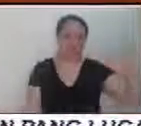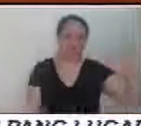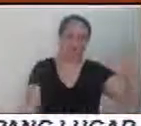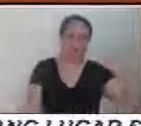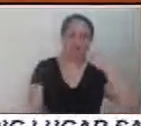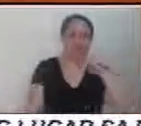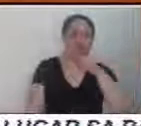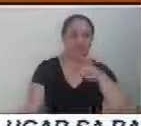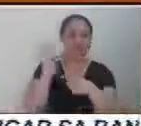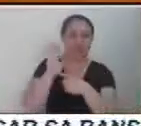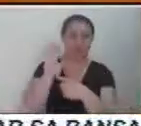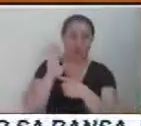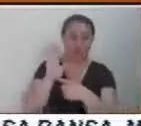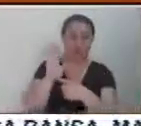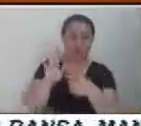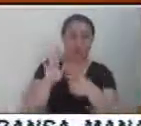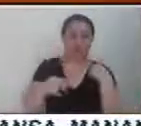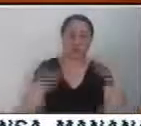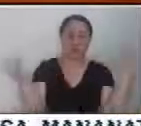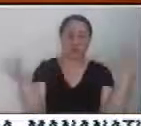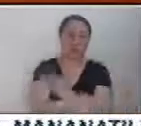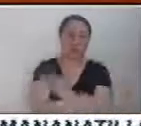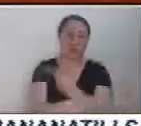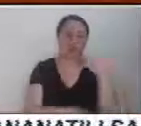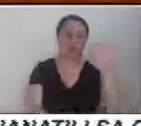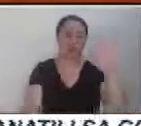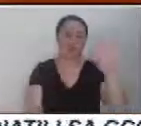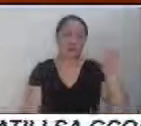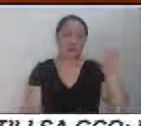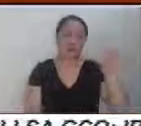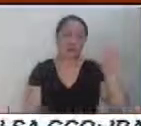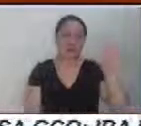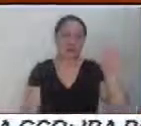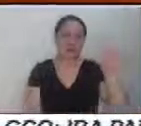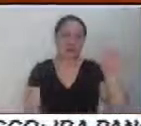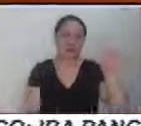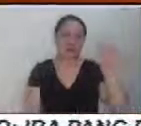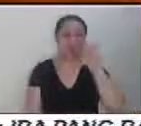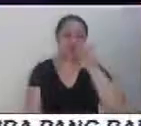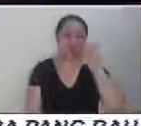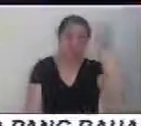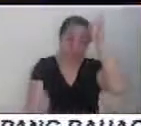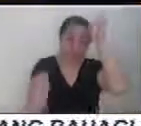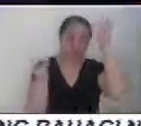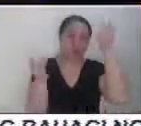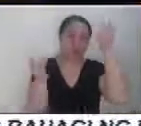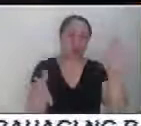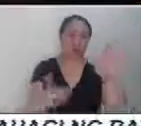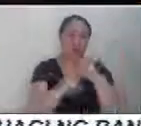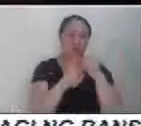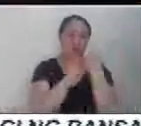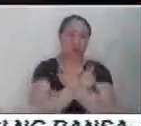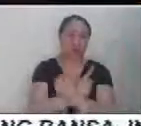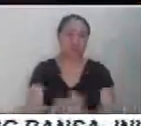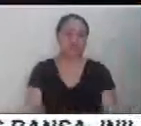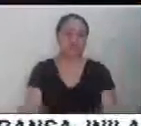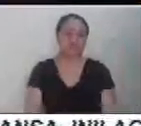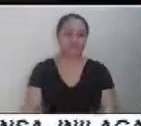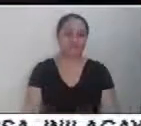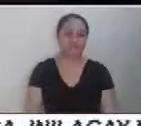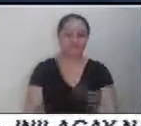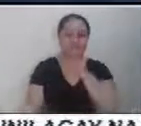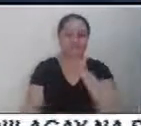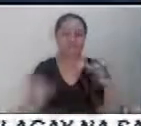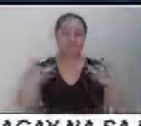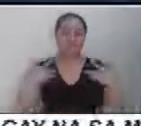9 kagabi at umakyat sa ikalawang alarma. Naapula naman ng apoy lampas alas 10 kagabi. Walang nailigtas na gamit ng ilan sa